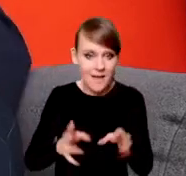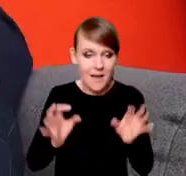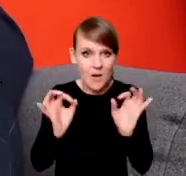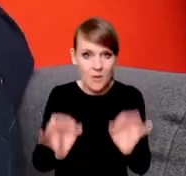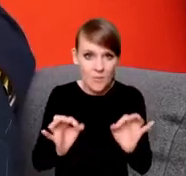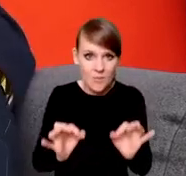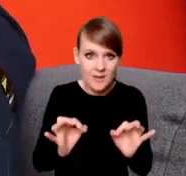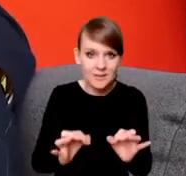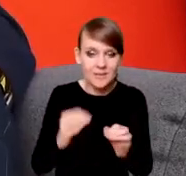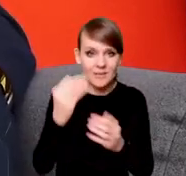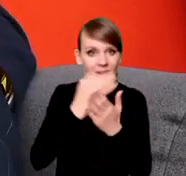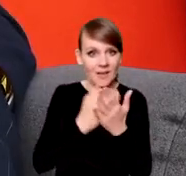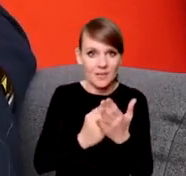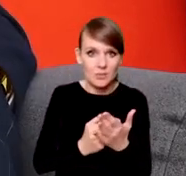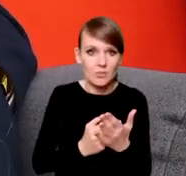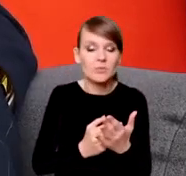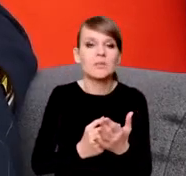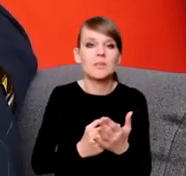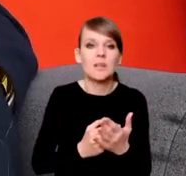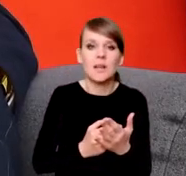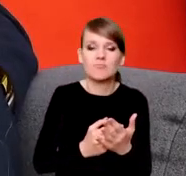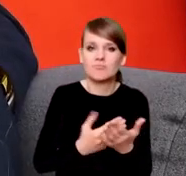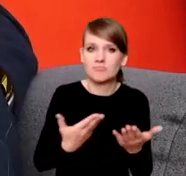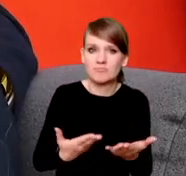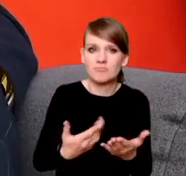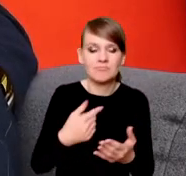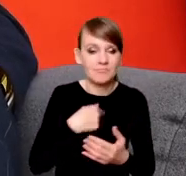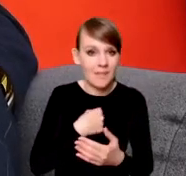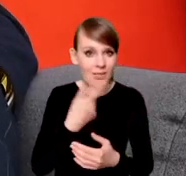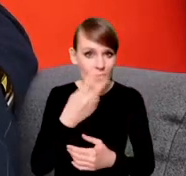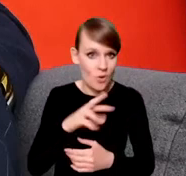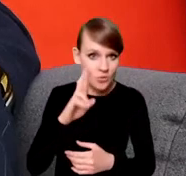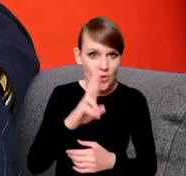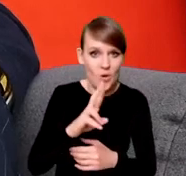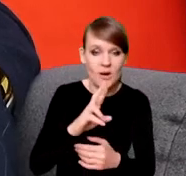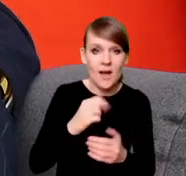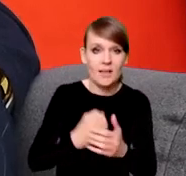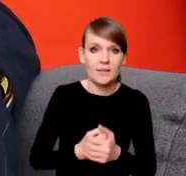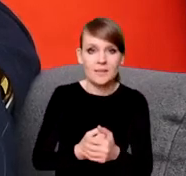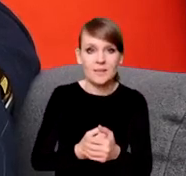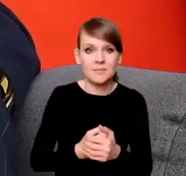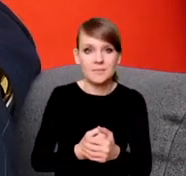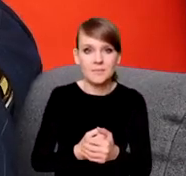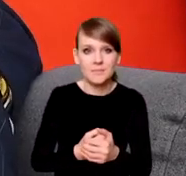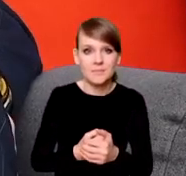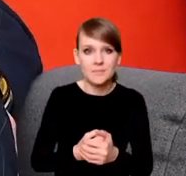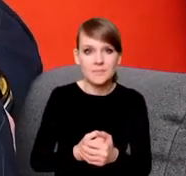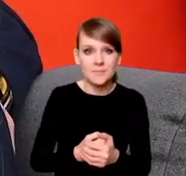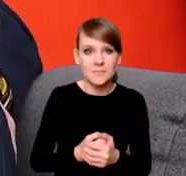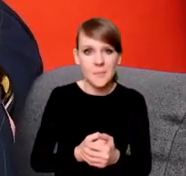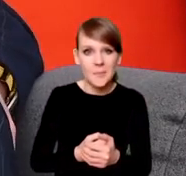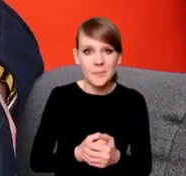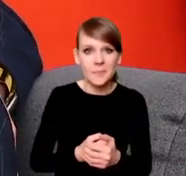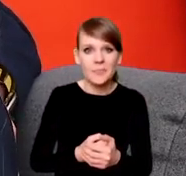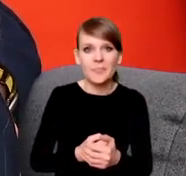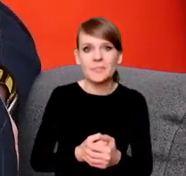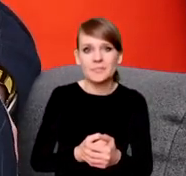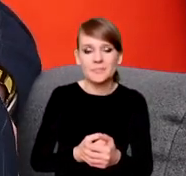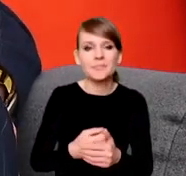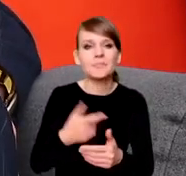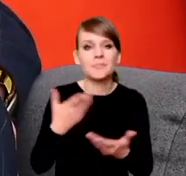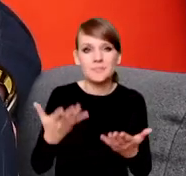w obecnych uwarunkowaniach mnie jako doktoranta, już mówiąc w takim typowo twardym, siermiężnym, wręcz